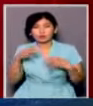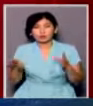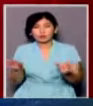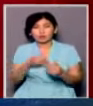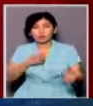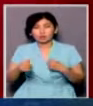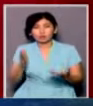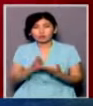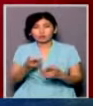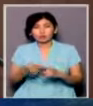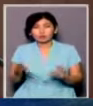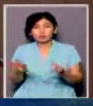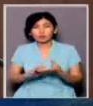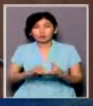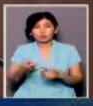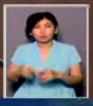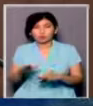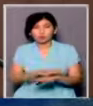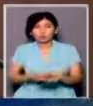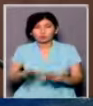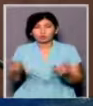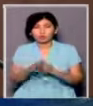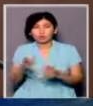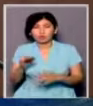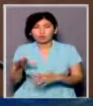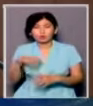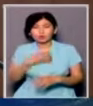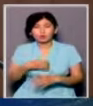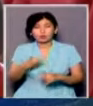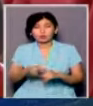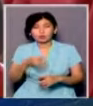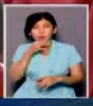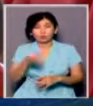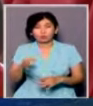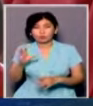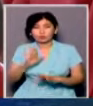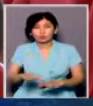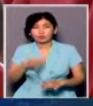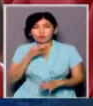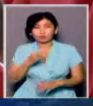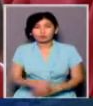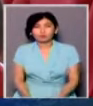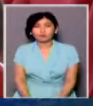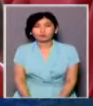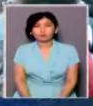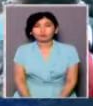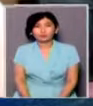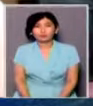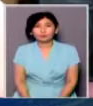жолында этномәдени бірлестіктерді қоғамдық аккредиттеуге маңызды әрі жауапты орын алары сөзсіз дейді.